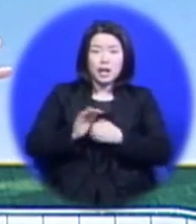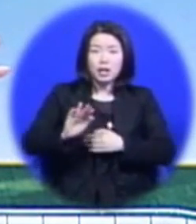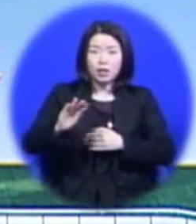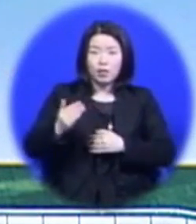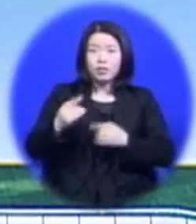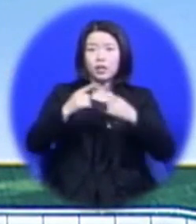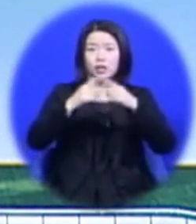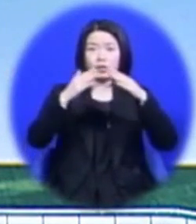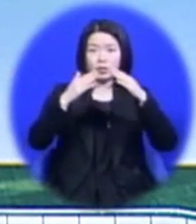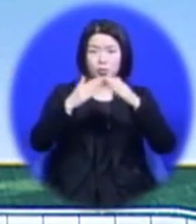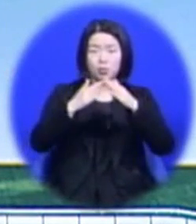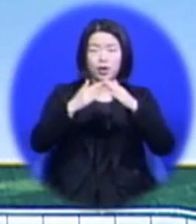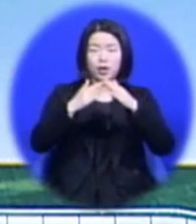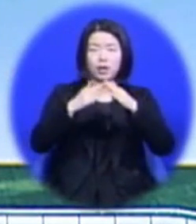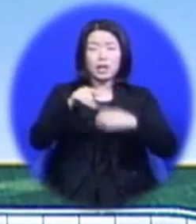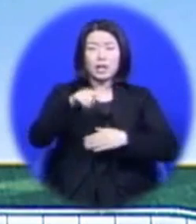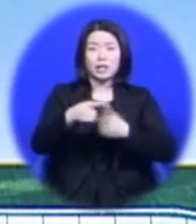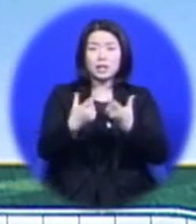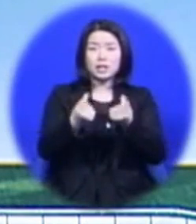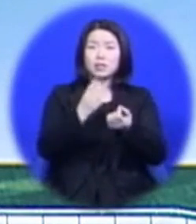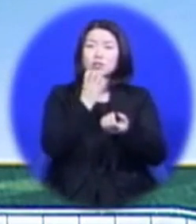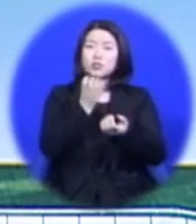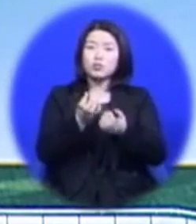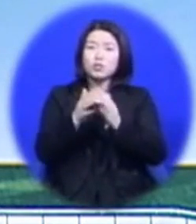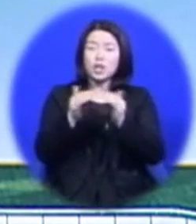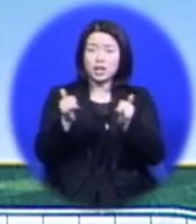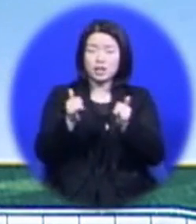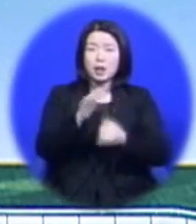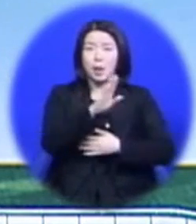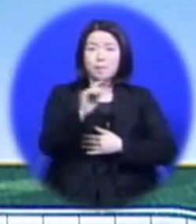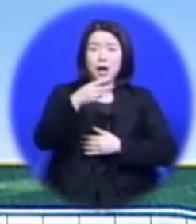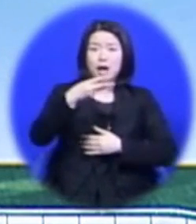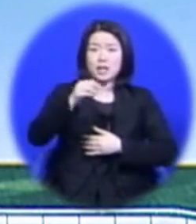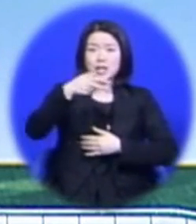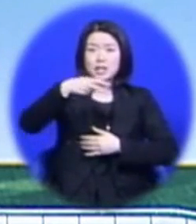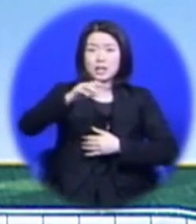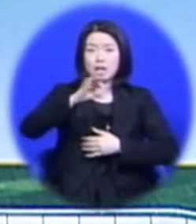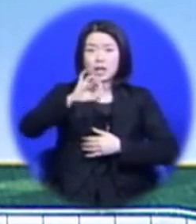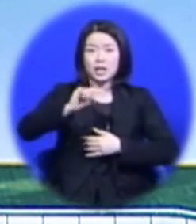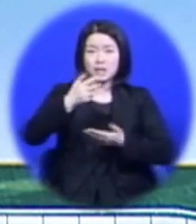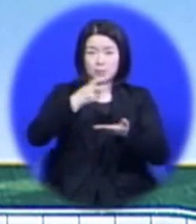현대교회에 이런 유대인 바리새인들이 있습니다.